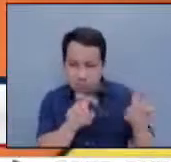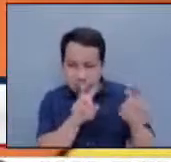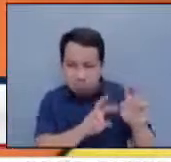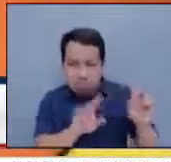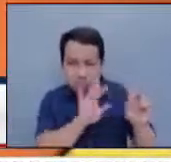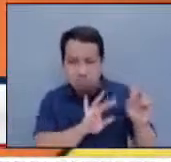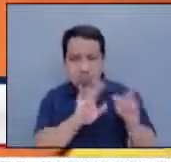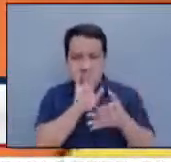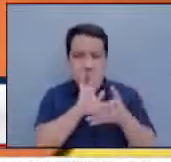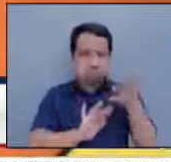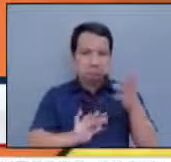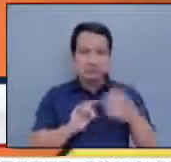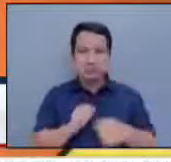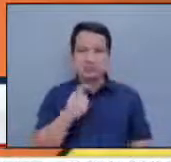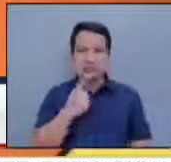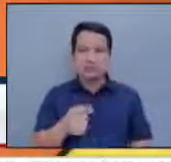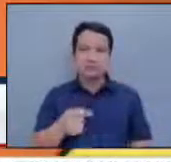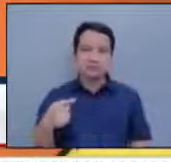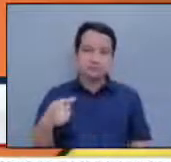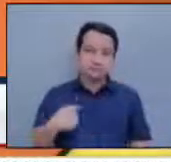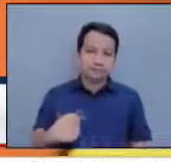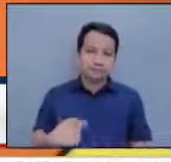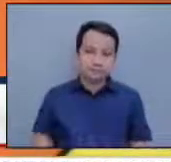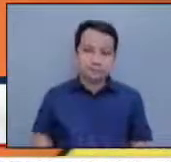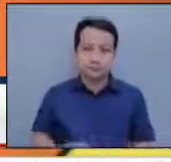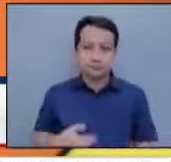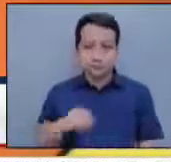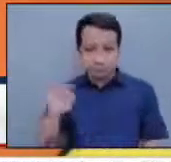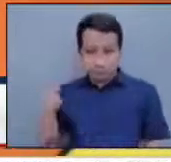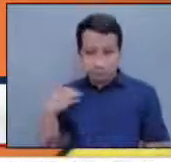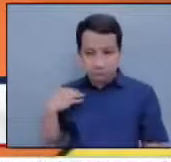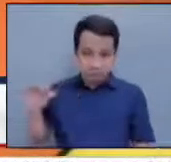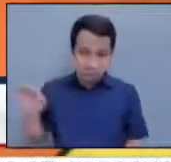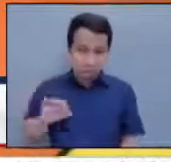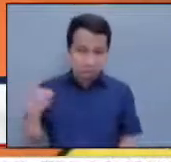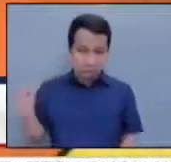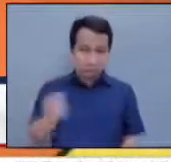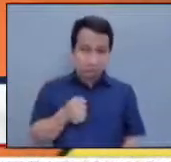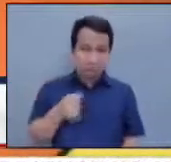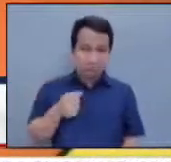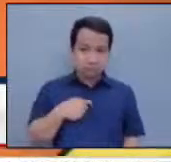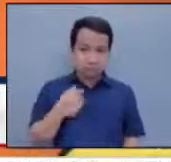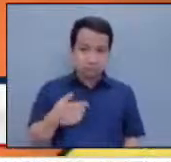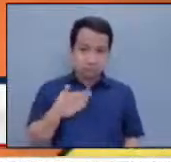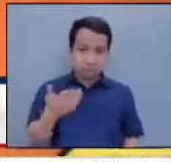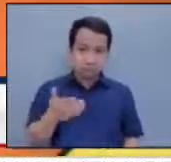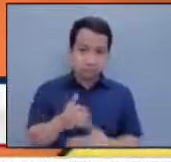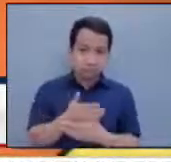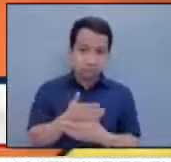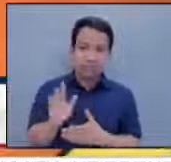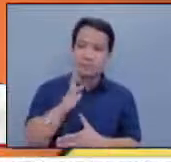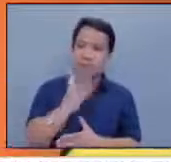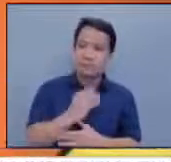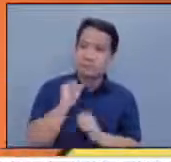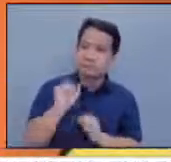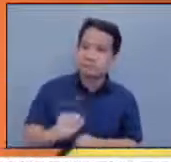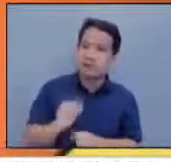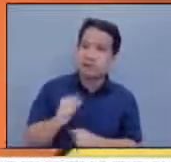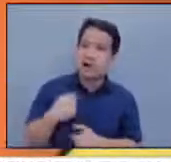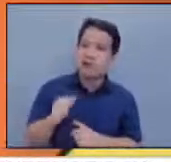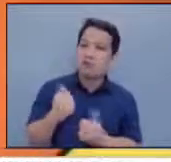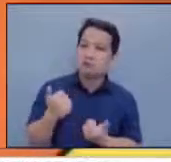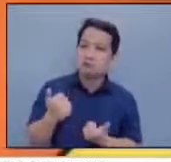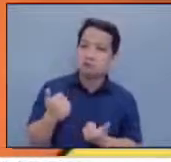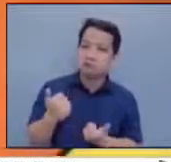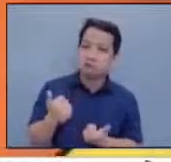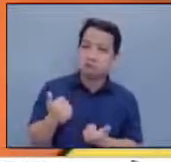So if I'm an individual and meron akong gustong i-nominate na alam kong malaki rin ang kontribusyon sa lipunan, ano ang maaari kong gawin para